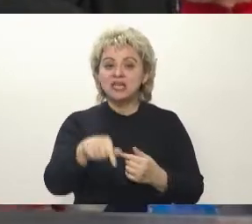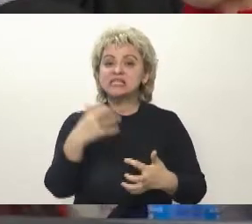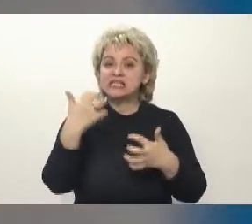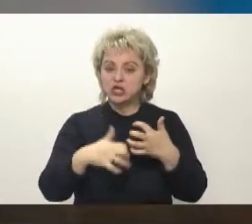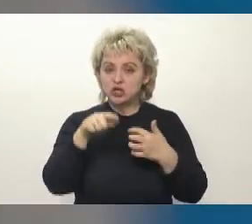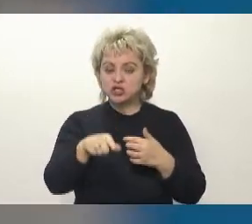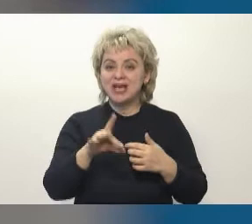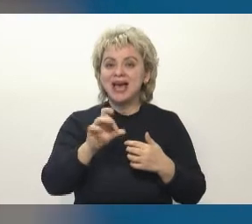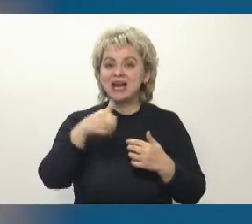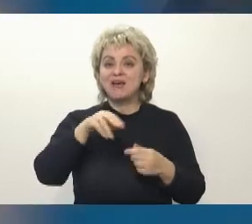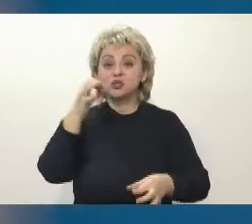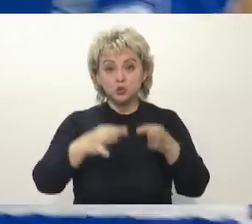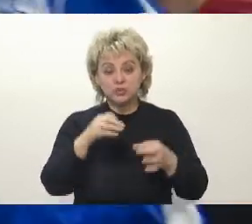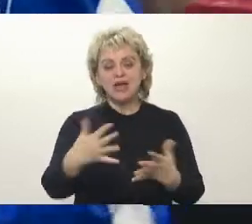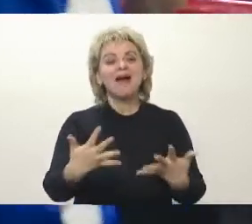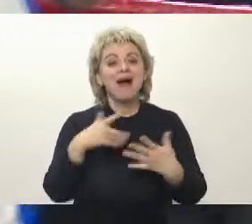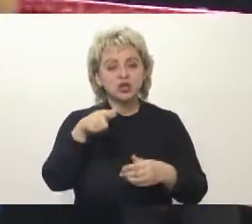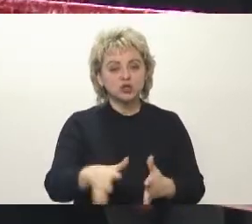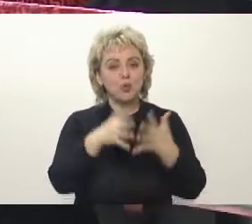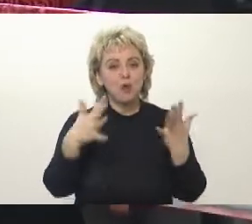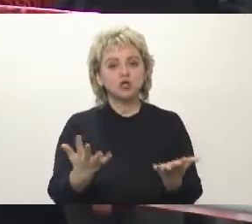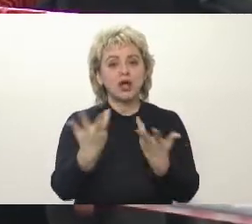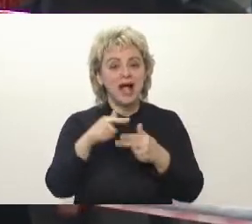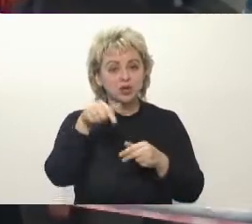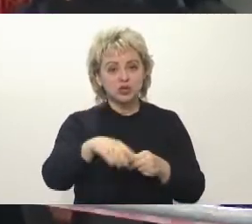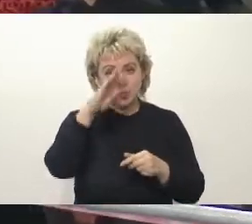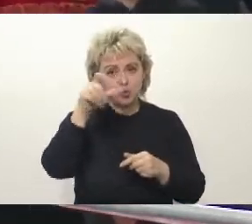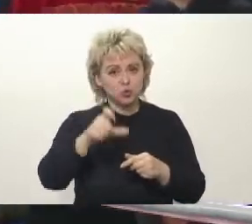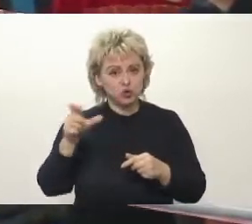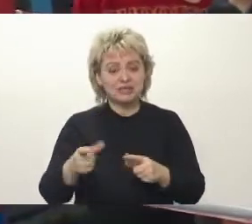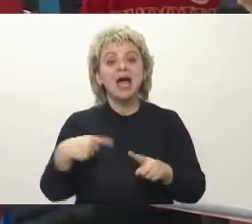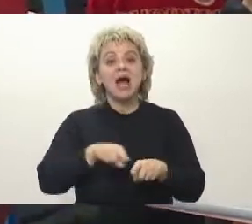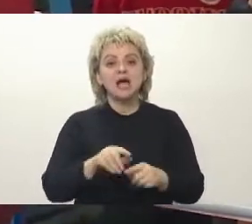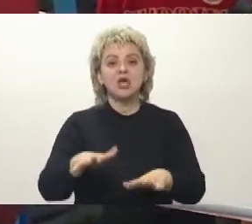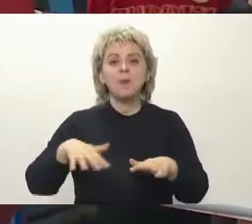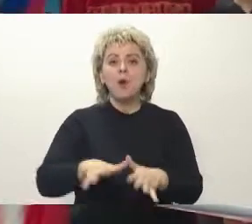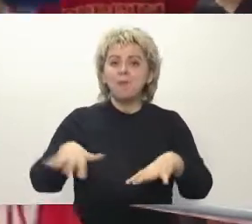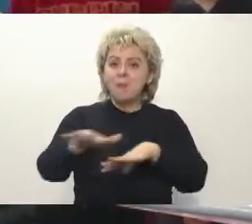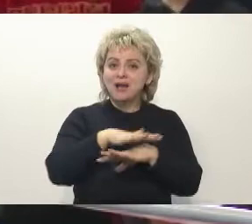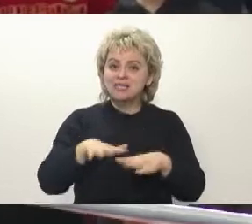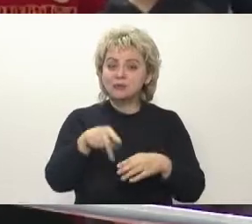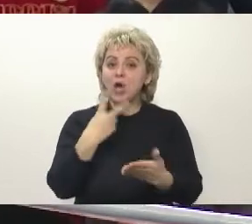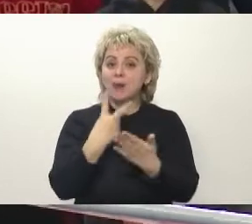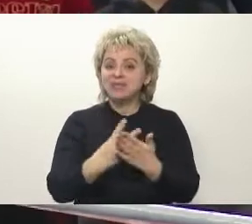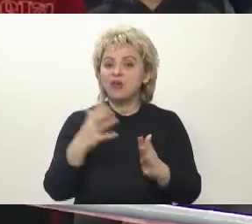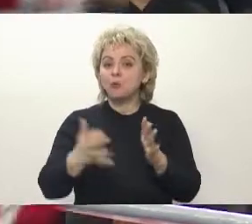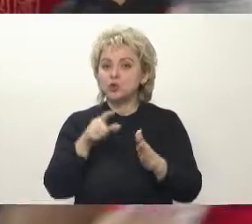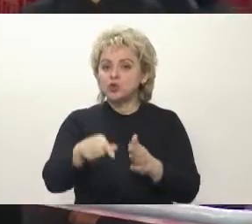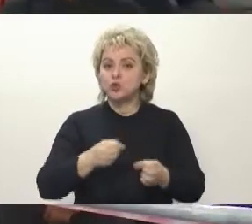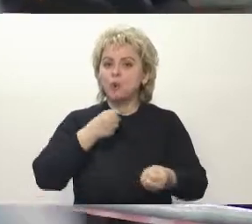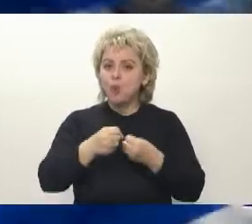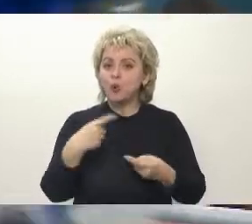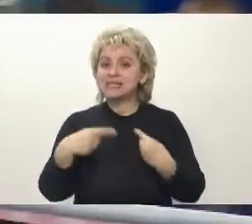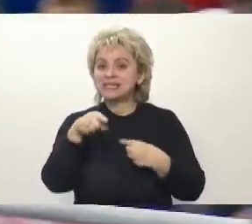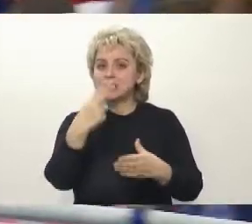среди рефери. Но, конечно, подавляющее большинство мужчины. Хотя по массовости, по объективным причинам, бокс